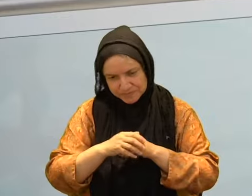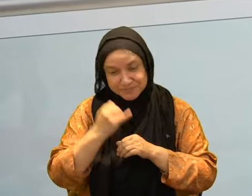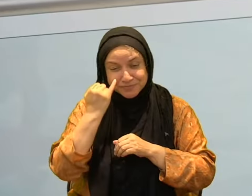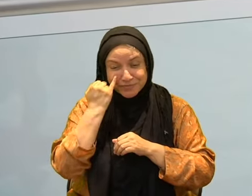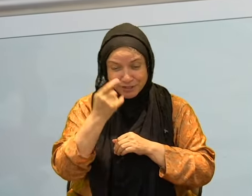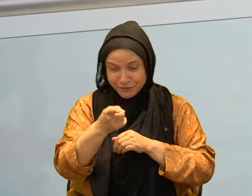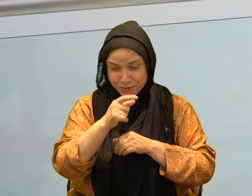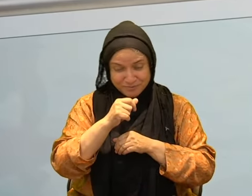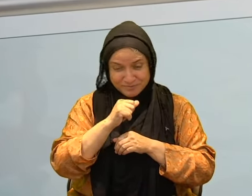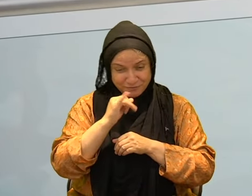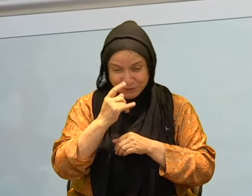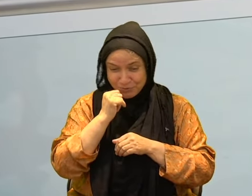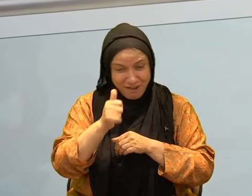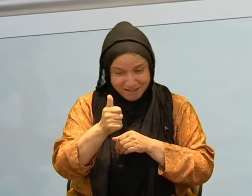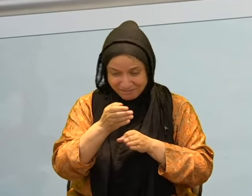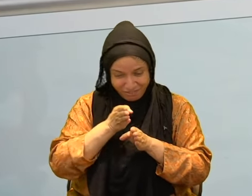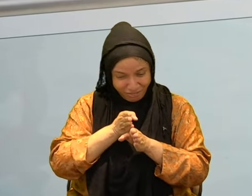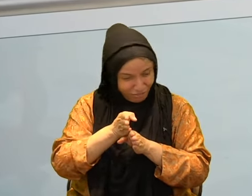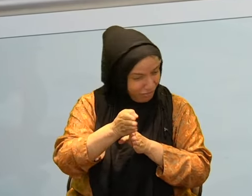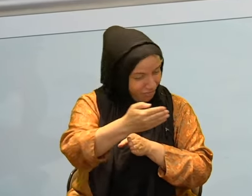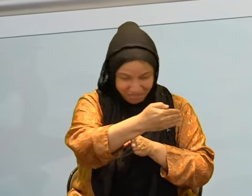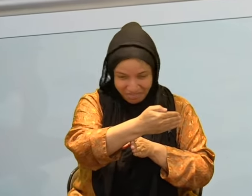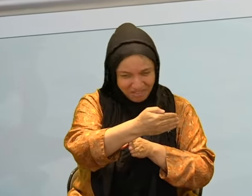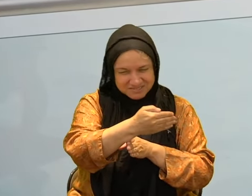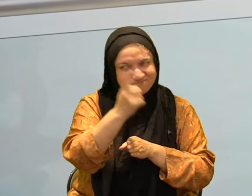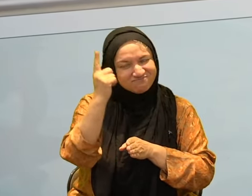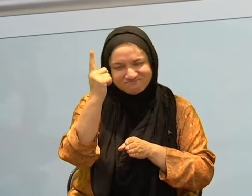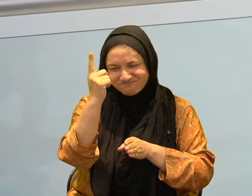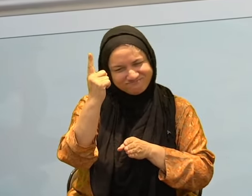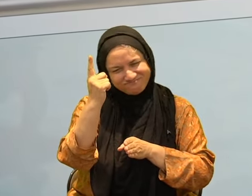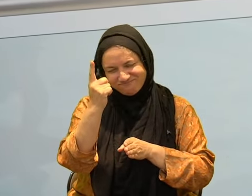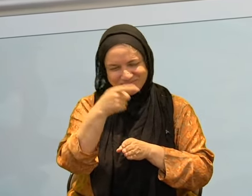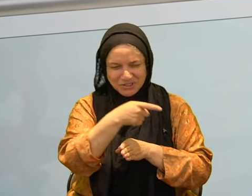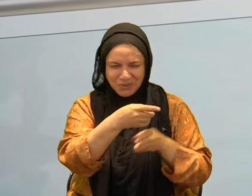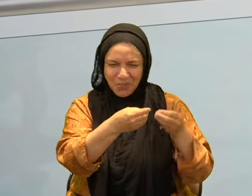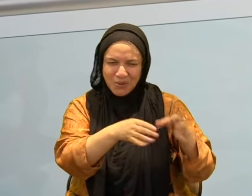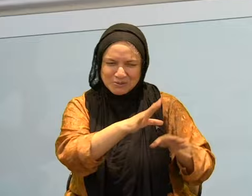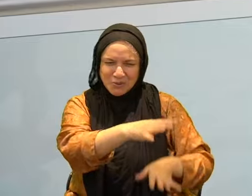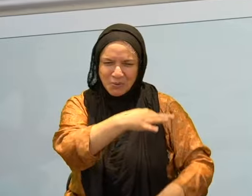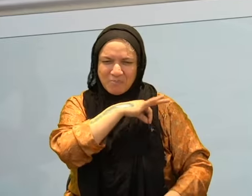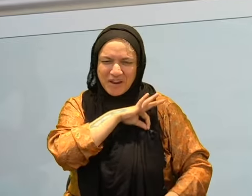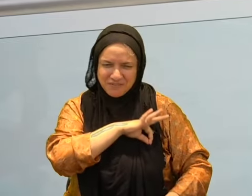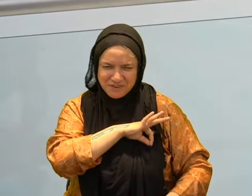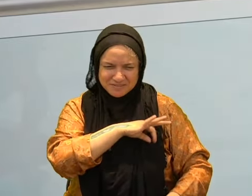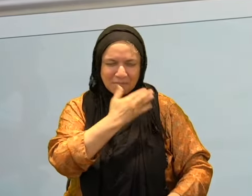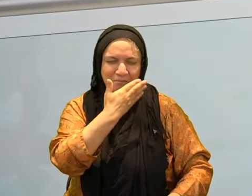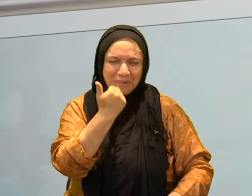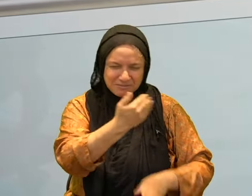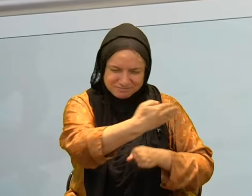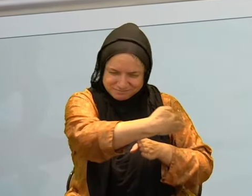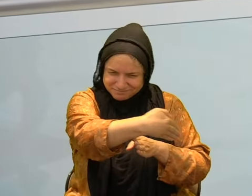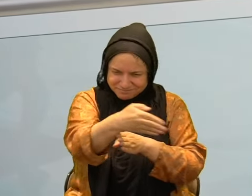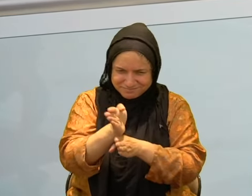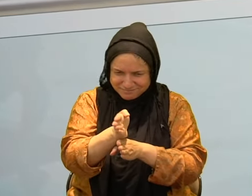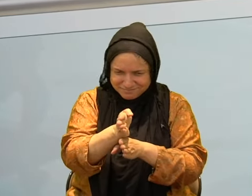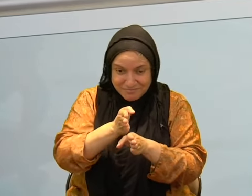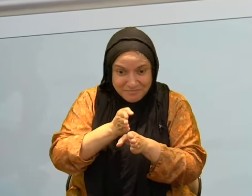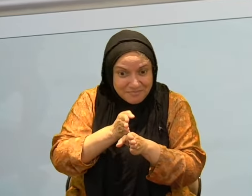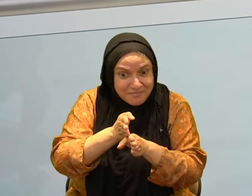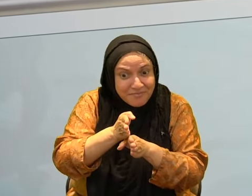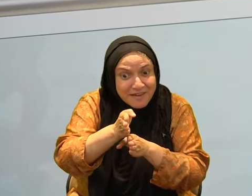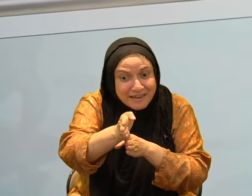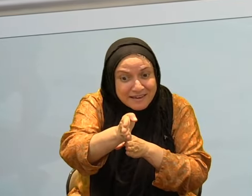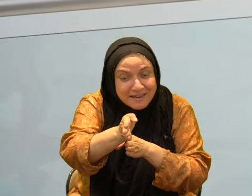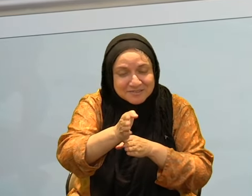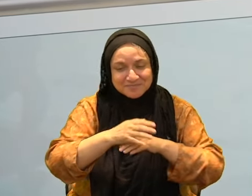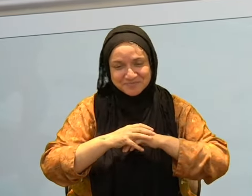لا تقنطوا من رحمة الله. Don't despair from the mercy of Allah. But you've got to make that step back. No one's going to make that step back for you. You have to